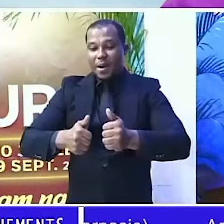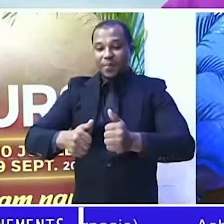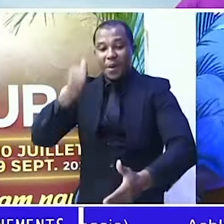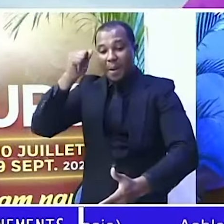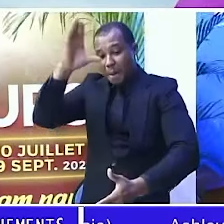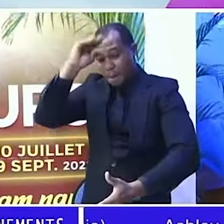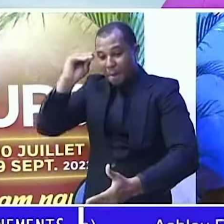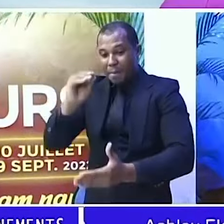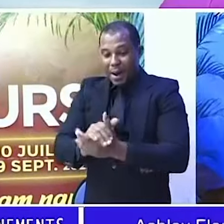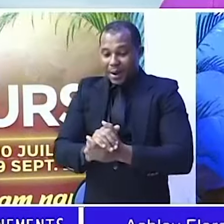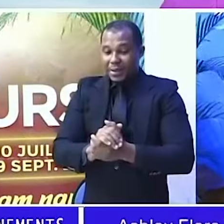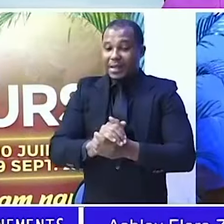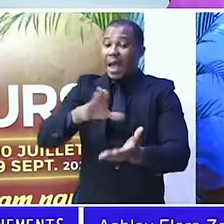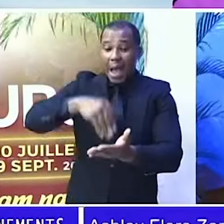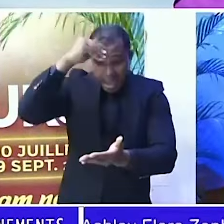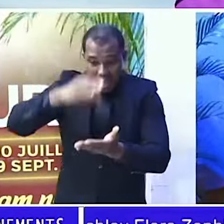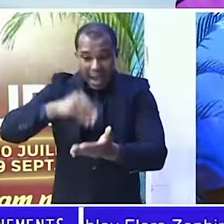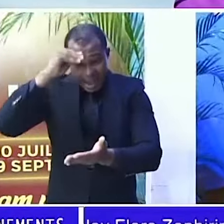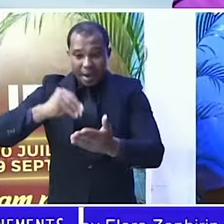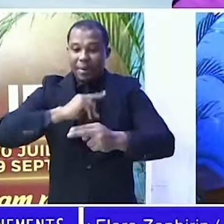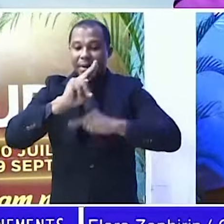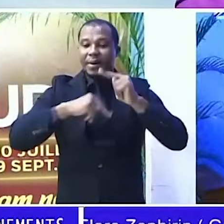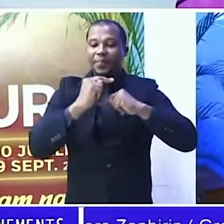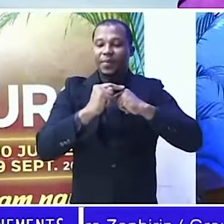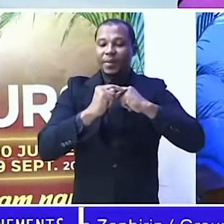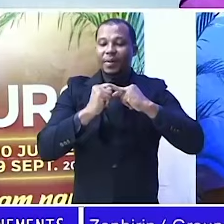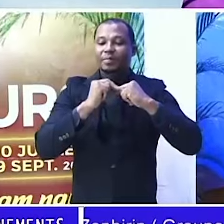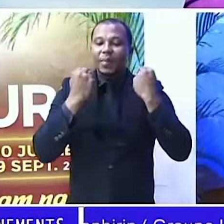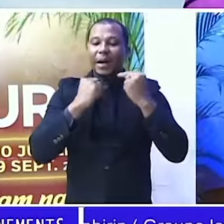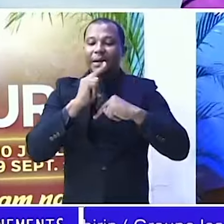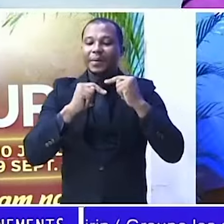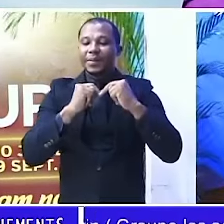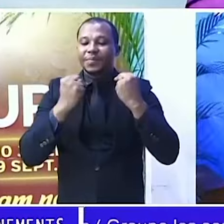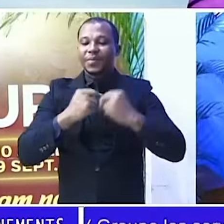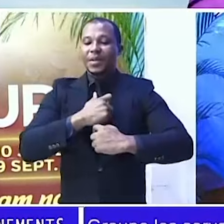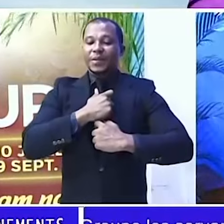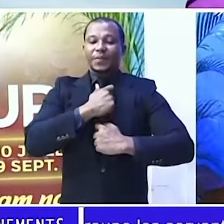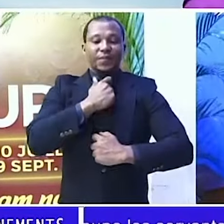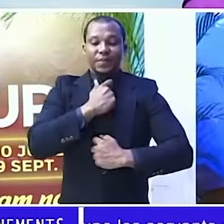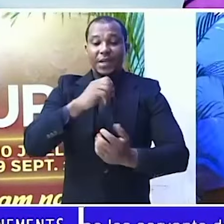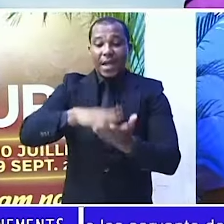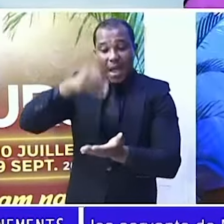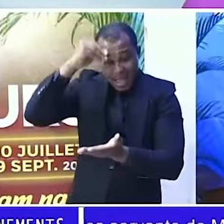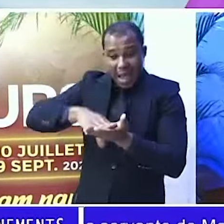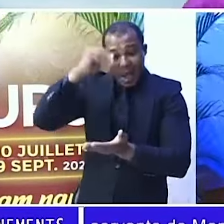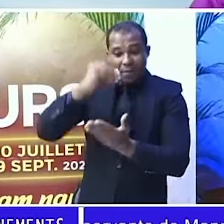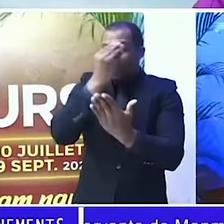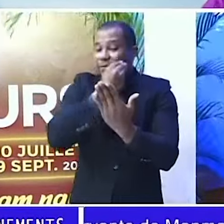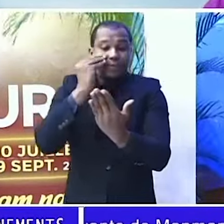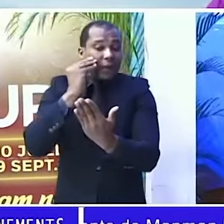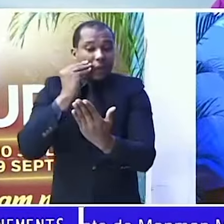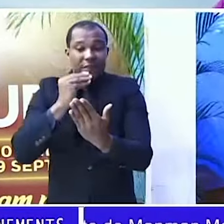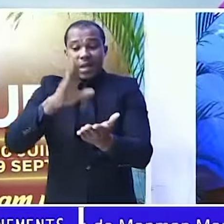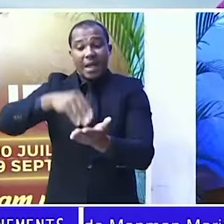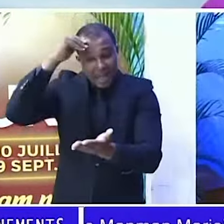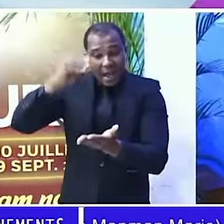faut apprendre mari cravate apprendre ça essentiel c'est pas seulement et maquillage là non avec danse là non kounye là faut apprendre